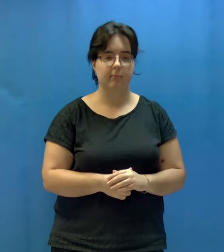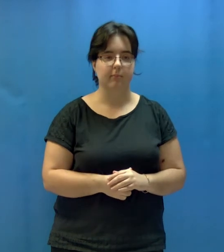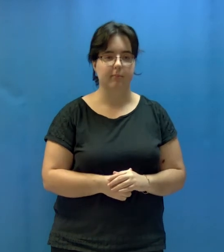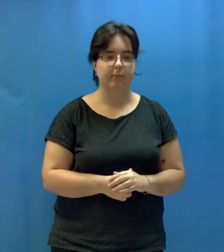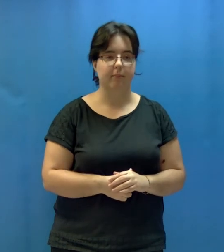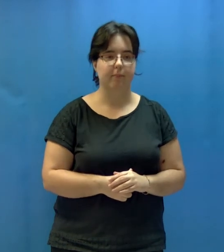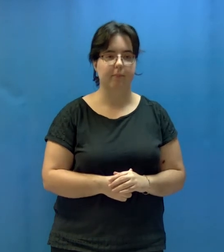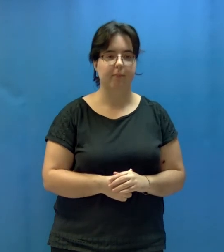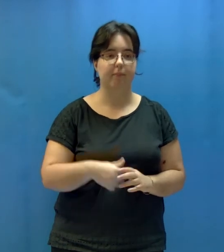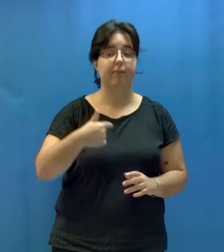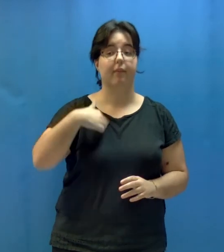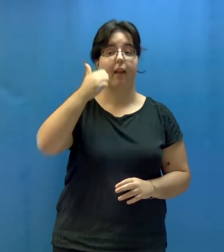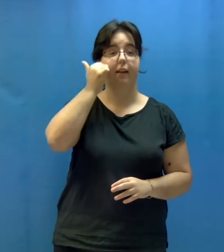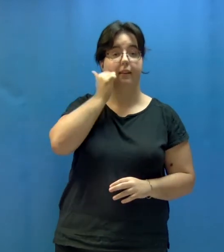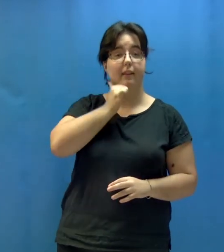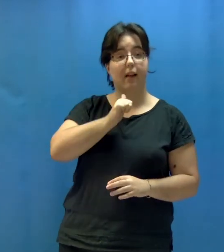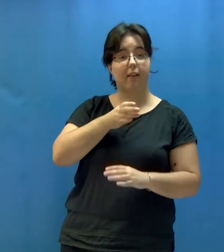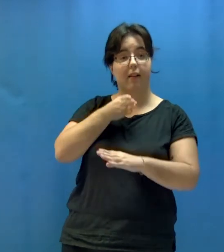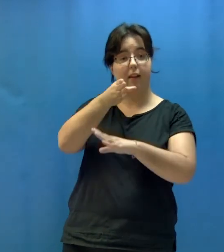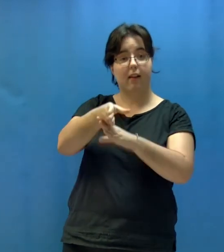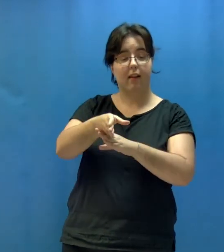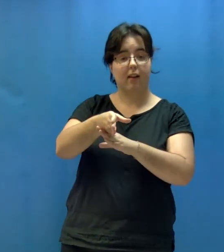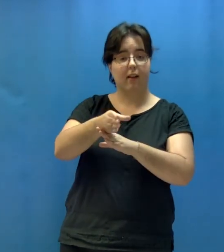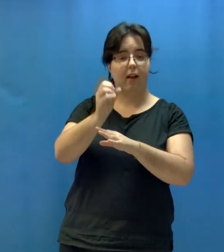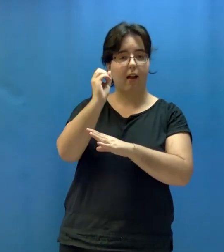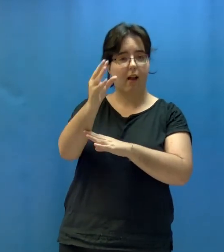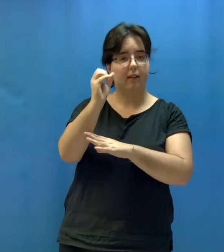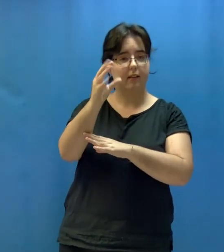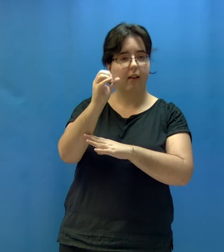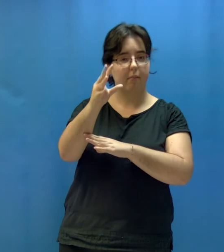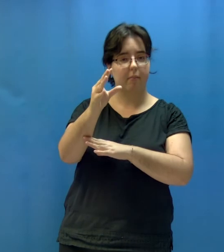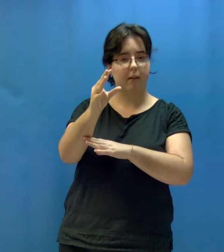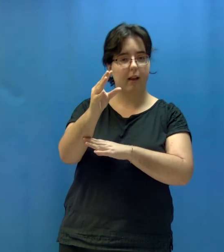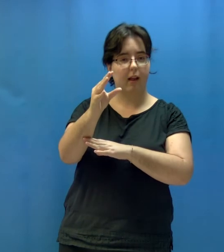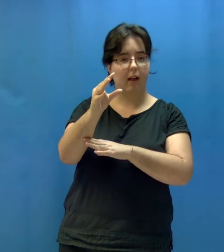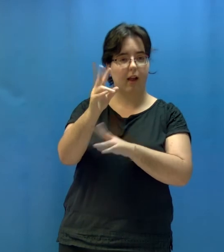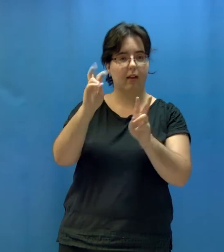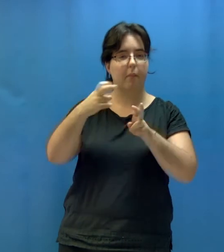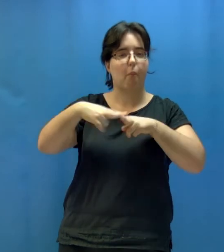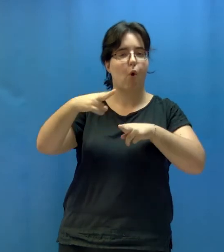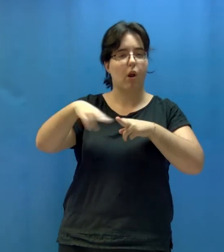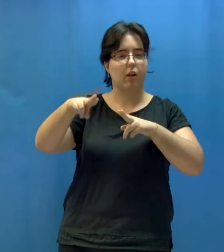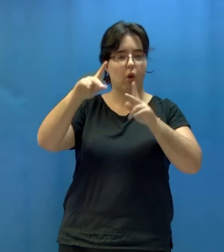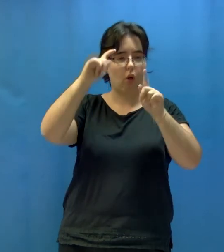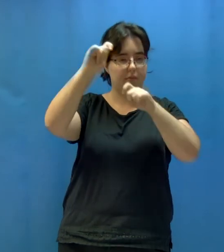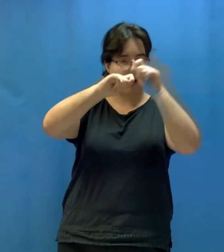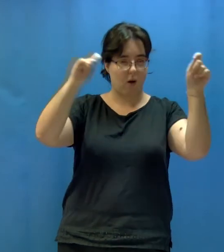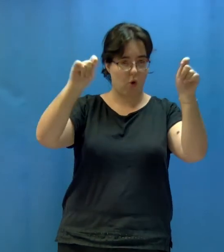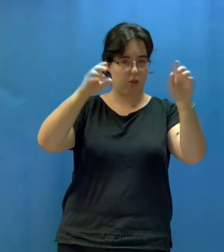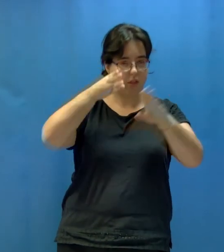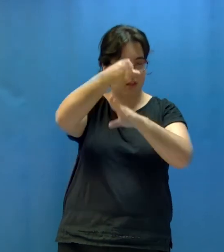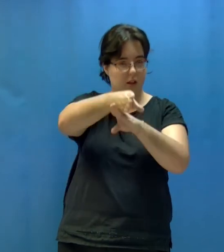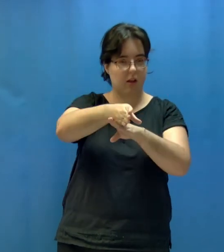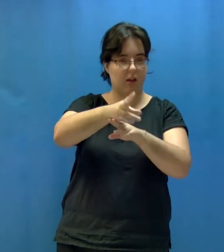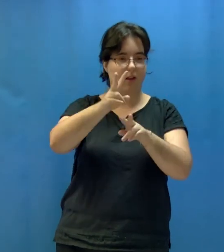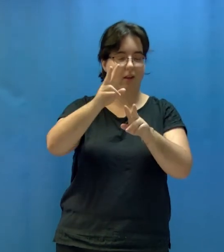Vaig anar dissabte a l'assemblea de càrrecs electes que es va celebrar a Saragossa, a iniciativa de